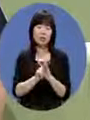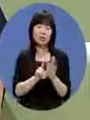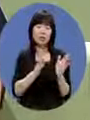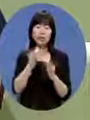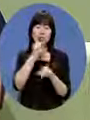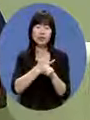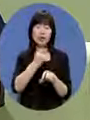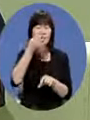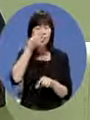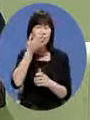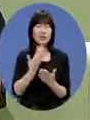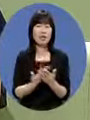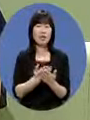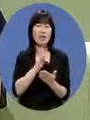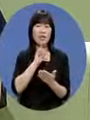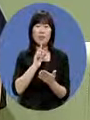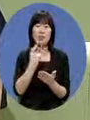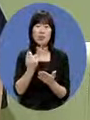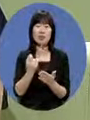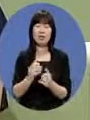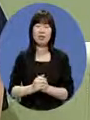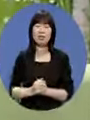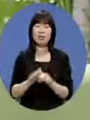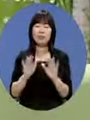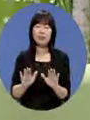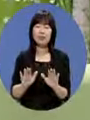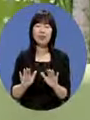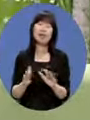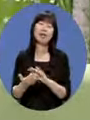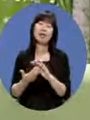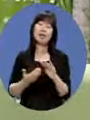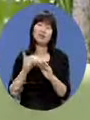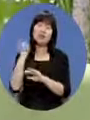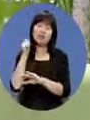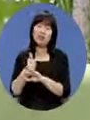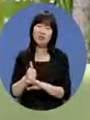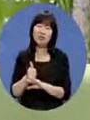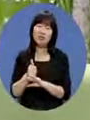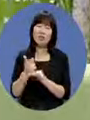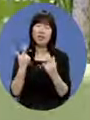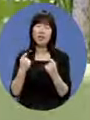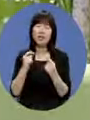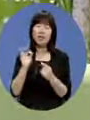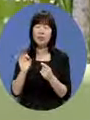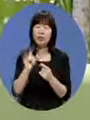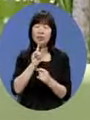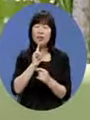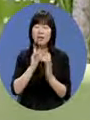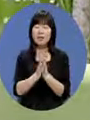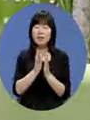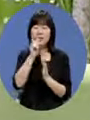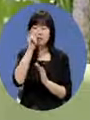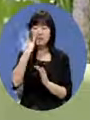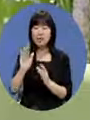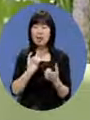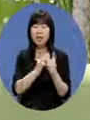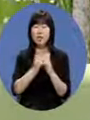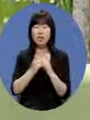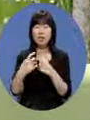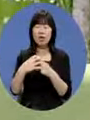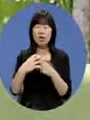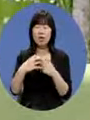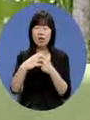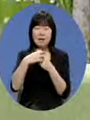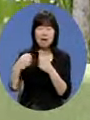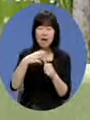있다는 것을 좀 보여줬으면 좋겠다는 거예요 예 근데 이제 아까 결국은 이렇게 돈 얘기를 시작이 되기는 했지만 서로 그냥 물고 뜯고